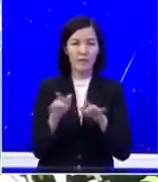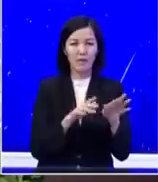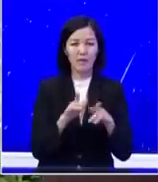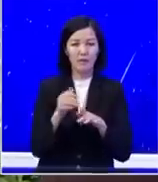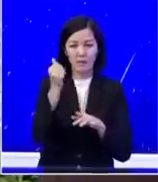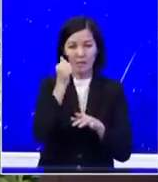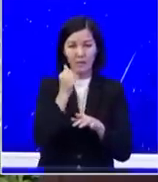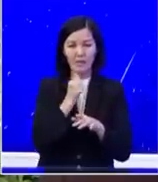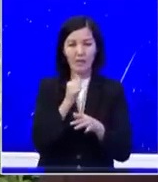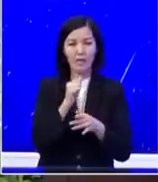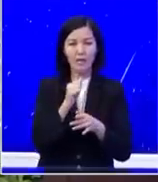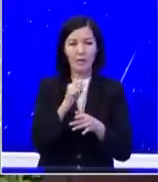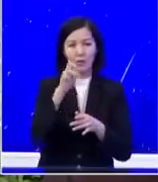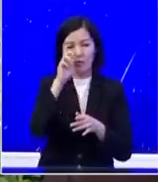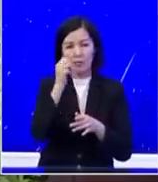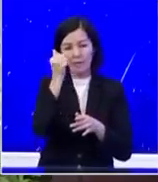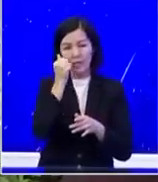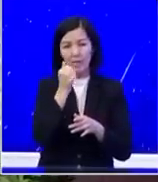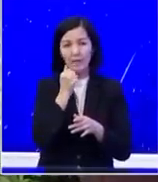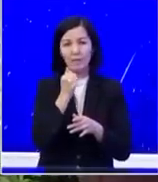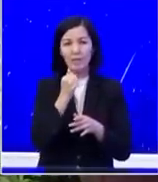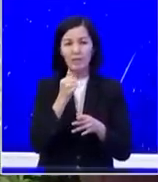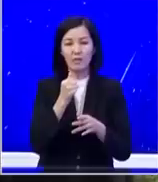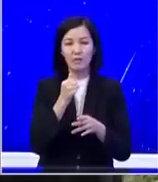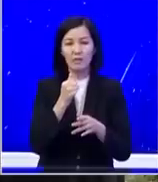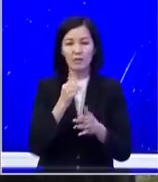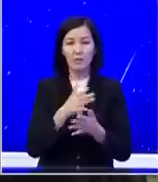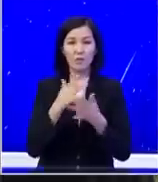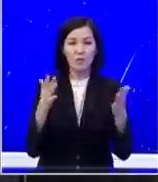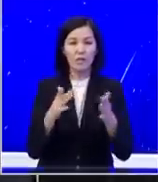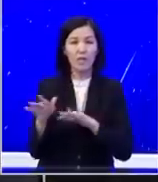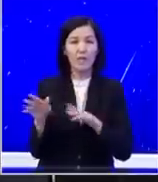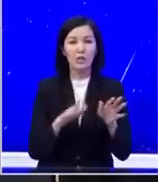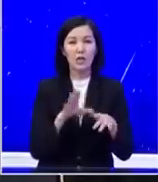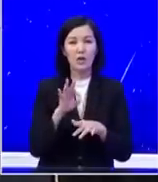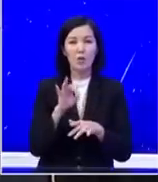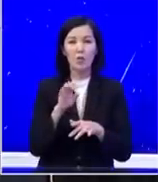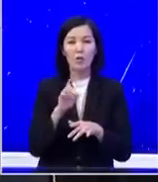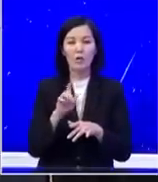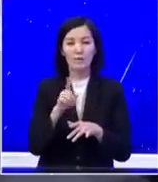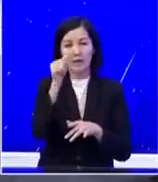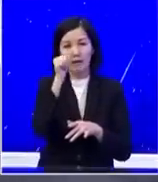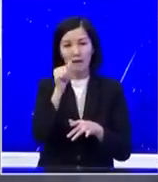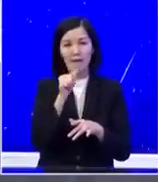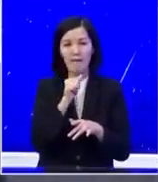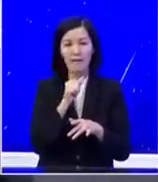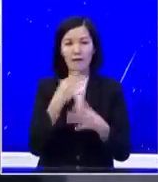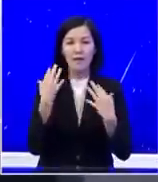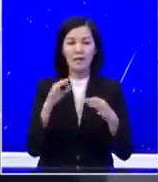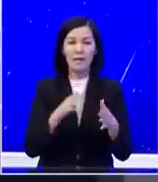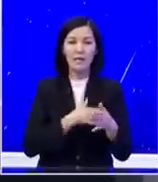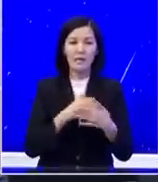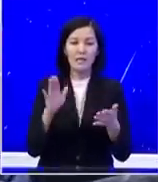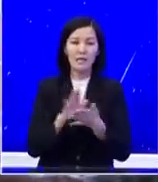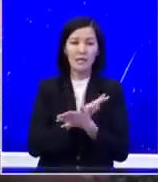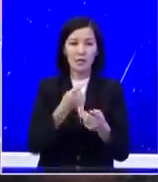өкіметке де. Мына жастарға да рахмет, бүйтіп келіп көңіл бөліп жатқандарына бізге. Шара оразаға орай ұйымдастырылды. Биыл әрі еріктілер жылы.